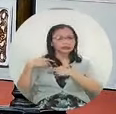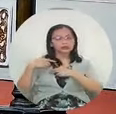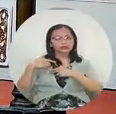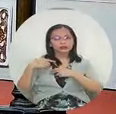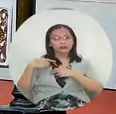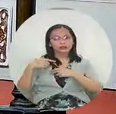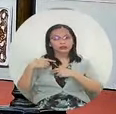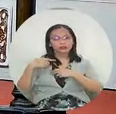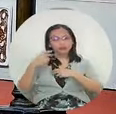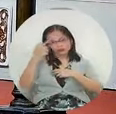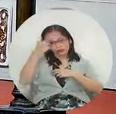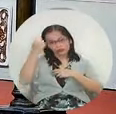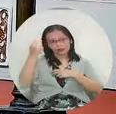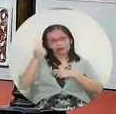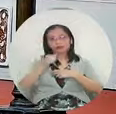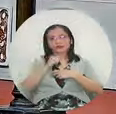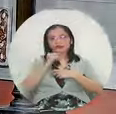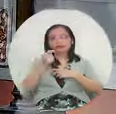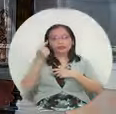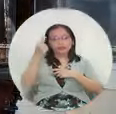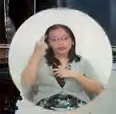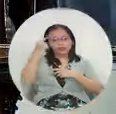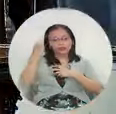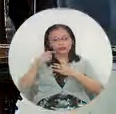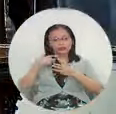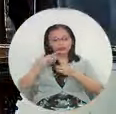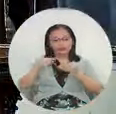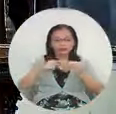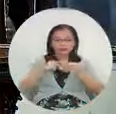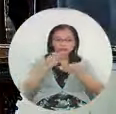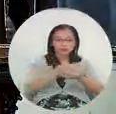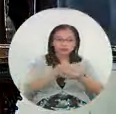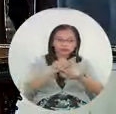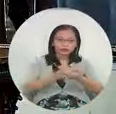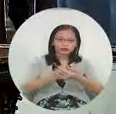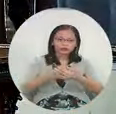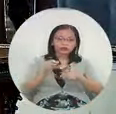Sa Luyo Cementerio ba, Jay? O sa Luyo Cementerio?